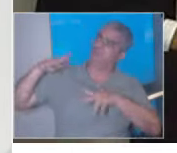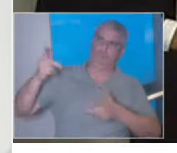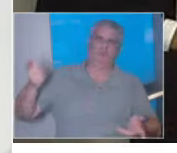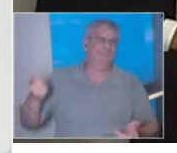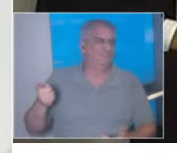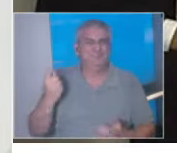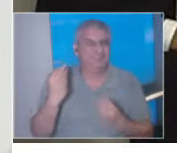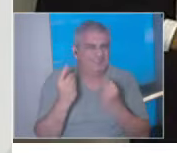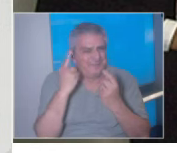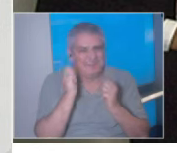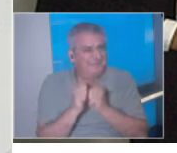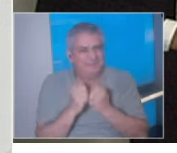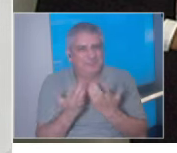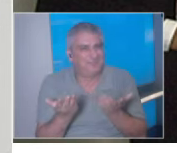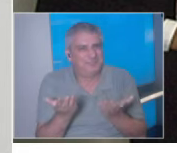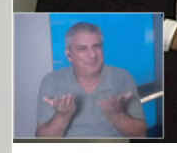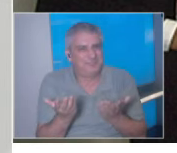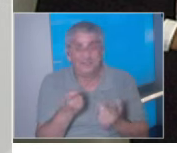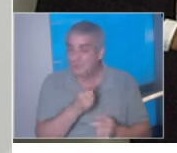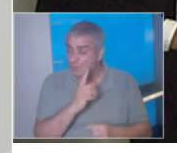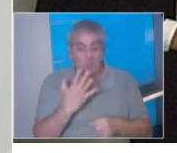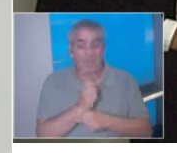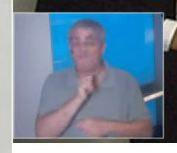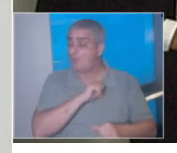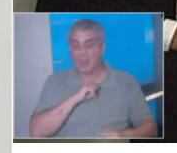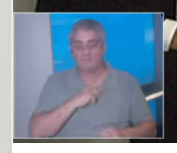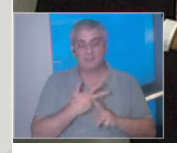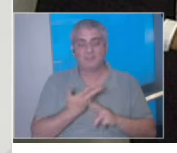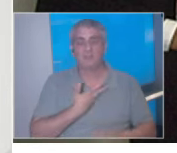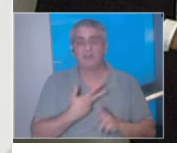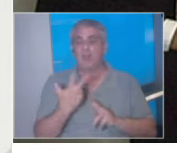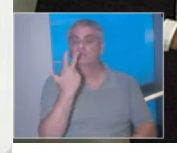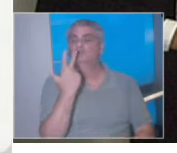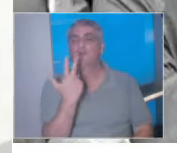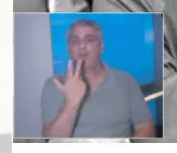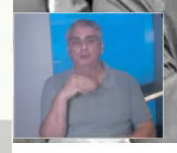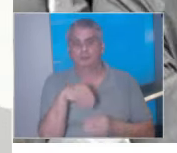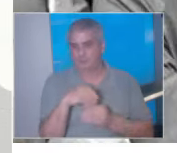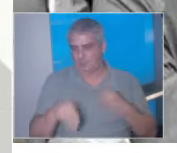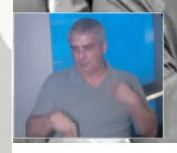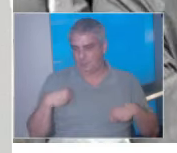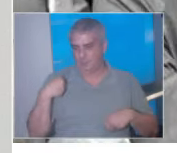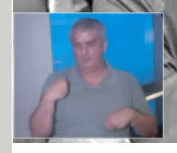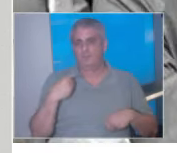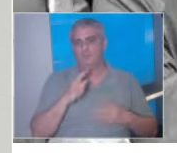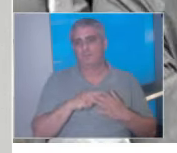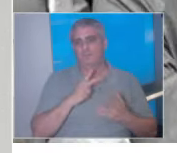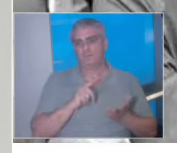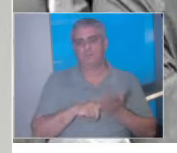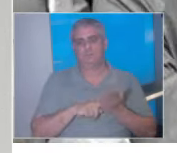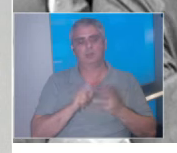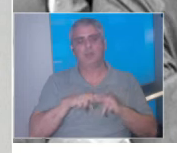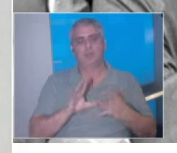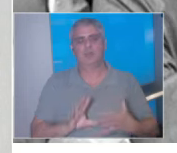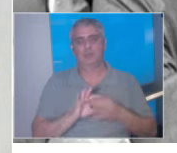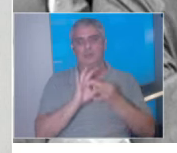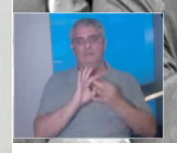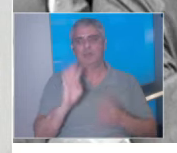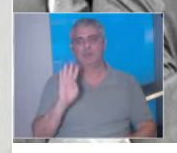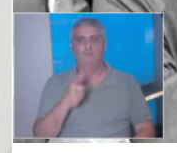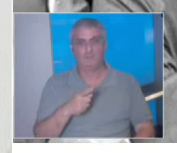טיפשי. ולכן הוא לא הצליח, למרות שהוא רץ לבד, הוא קיבל רק 3 מנדטים. זה עלבון. ולכן הוא התחבר לאחר מכן